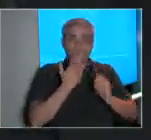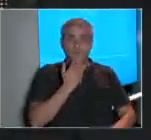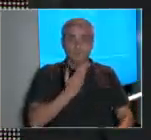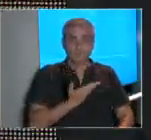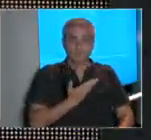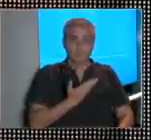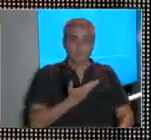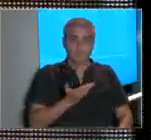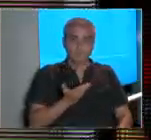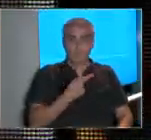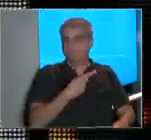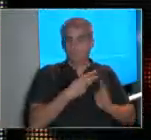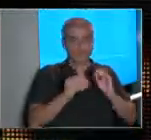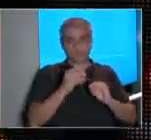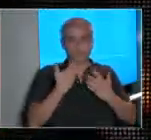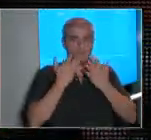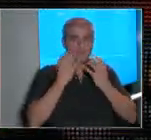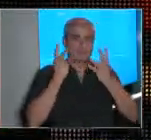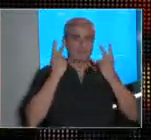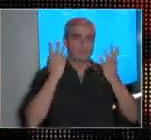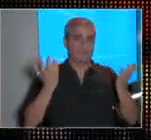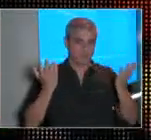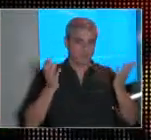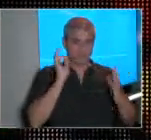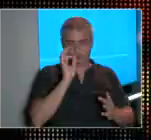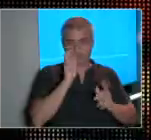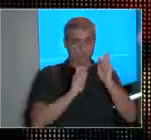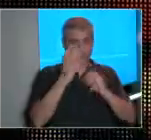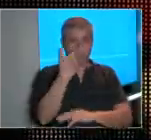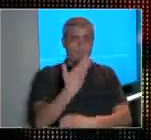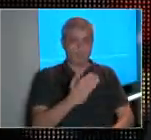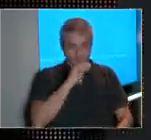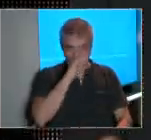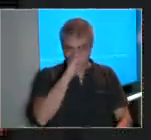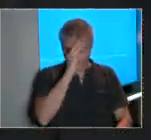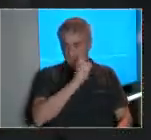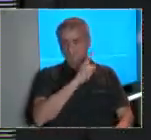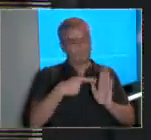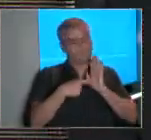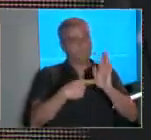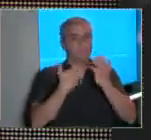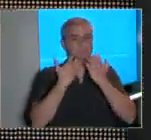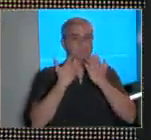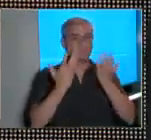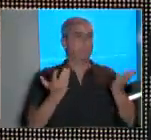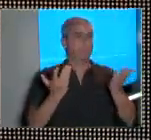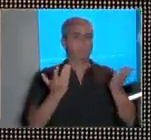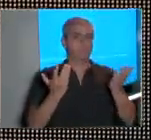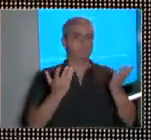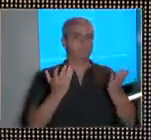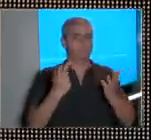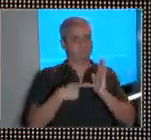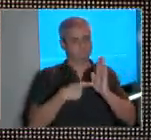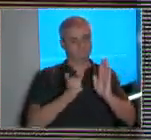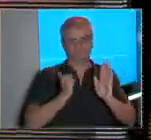הישראלית משמשת את הנרטיב העיקרי של תושבי המדינה. היא לעולם לא תסקר סיפור